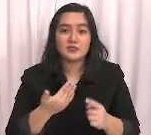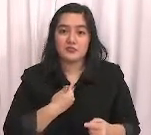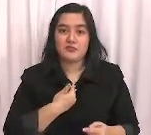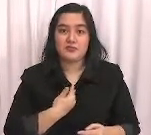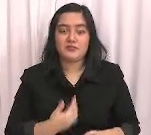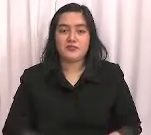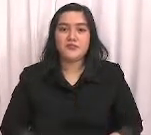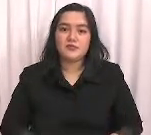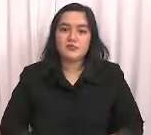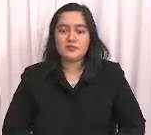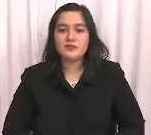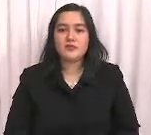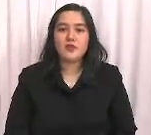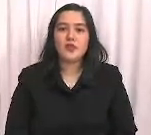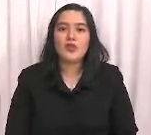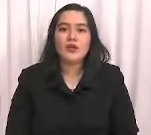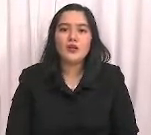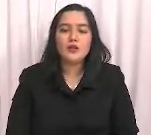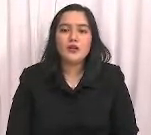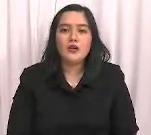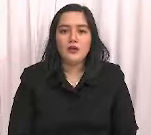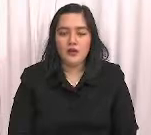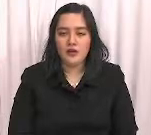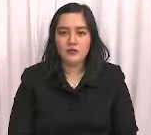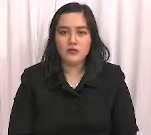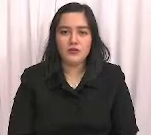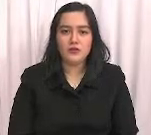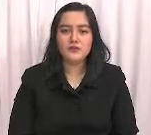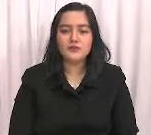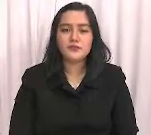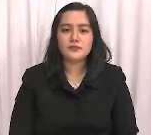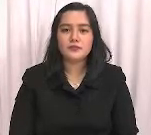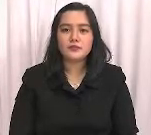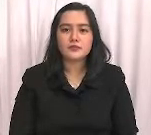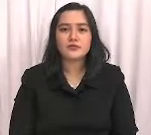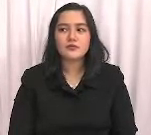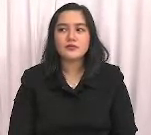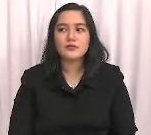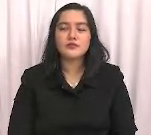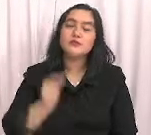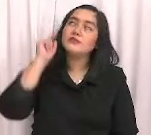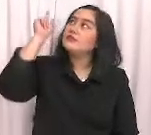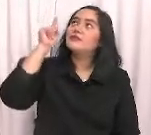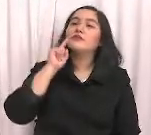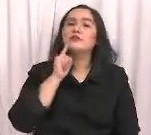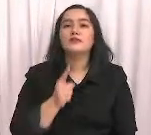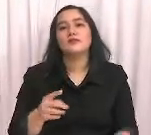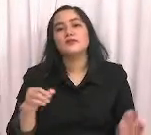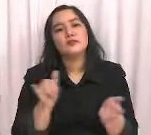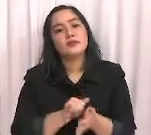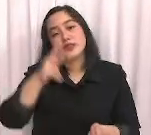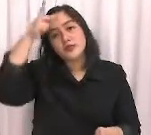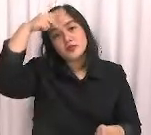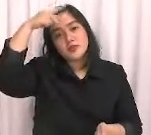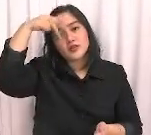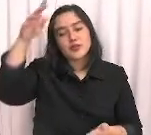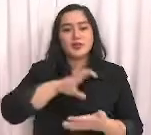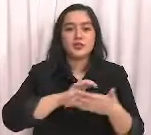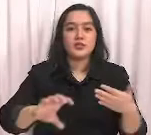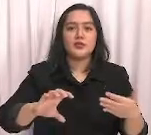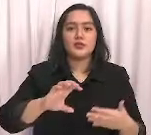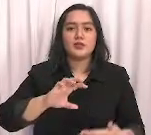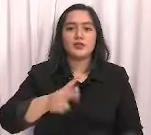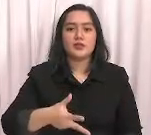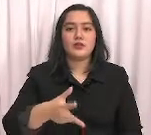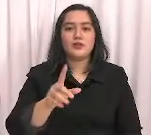maituro na hindi perfect. Totoo po, diba? Actually, yung Proverbs 31, sa iba, akala nito nako, ako nga, nung binabasa